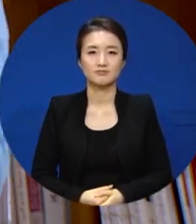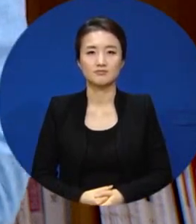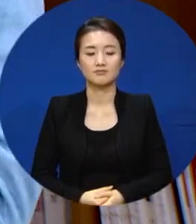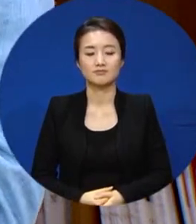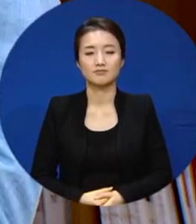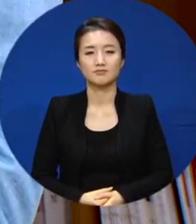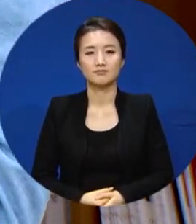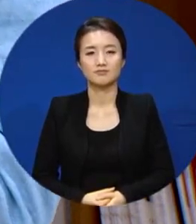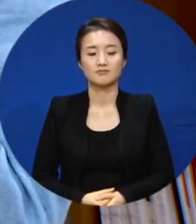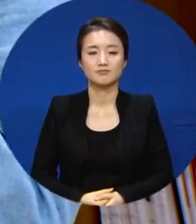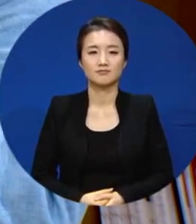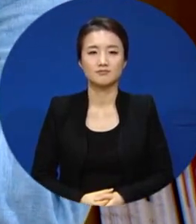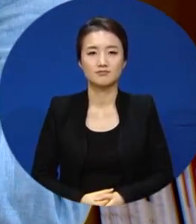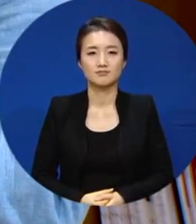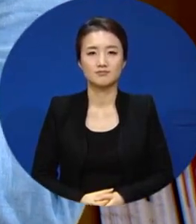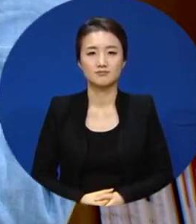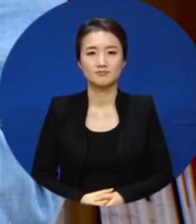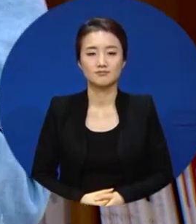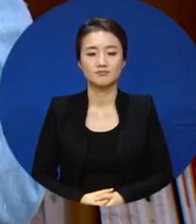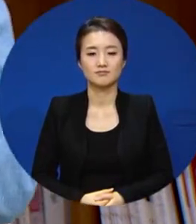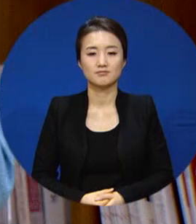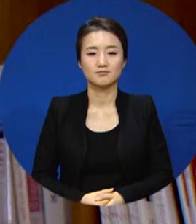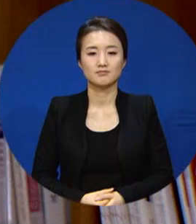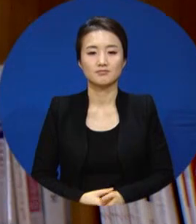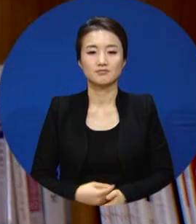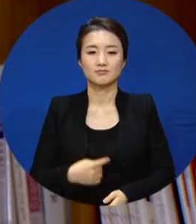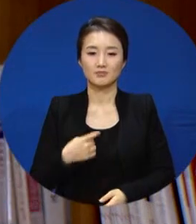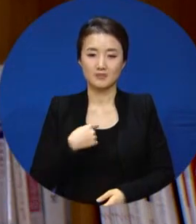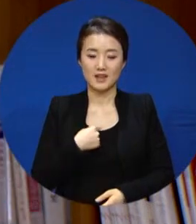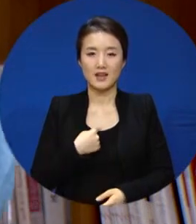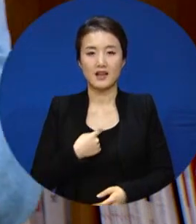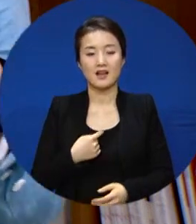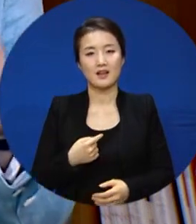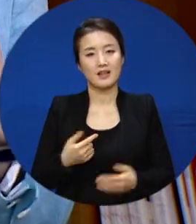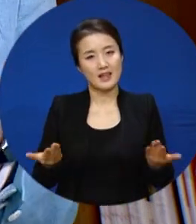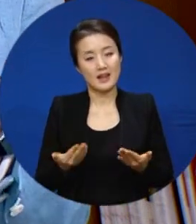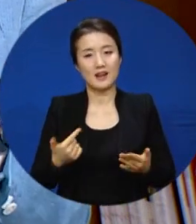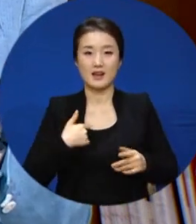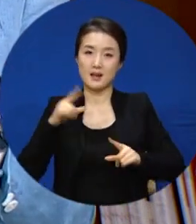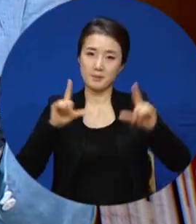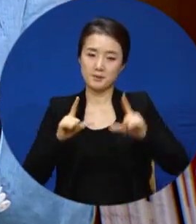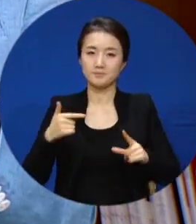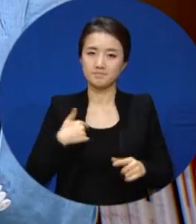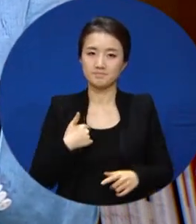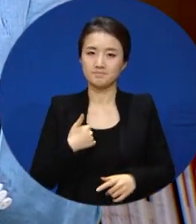자바 지마 나는 현재의 내일과 나의 모습에 만족한다